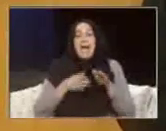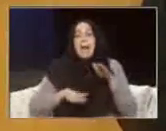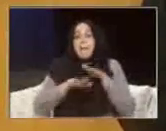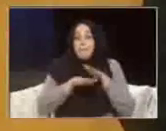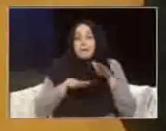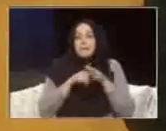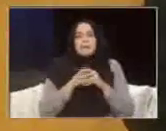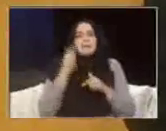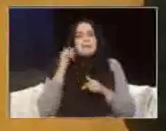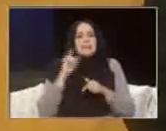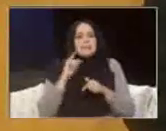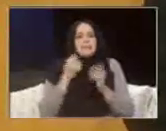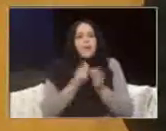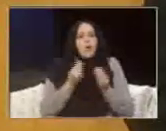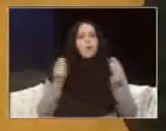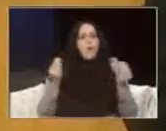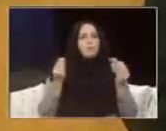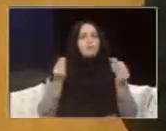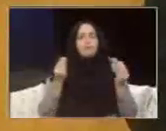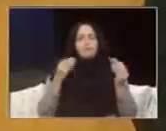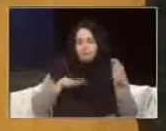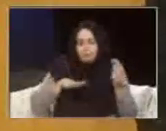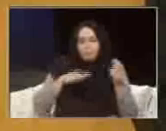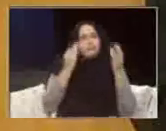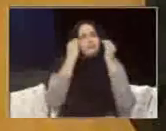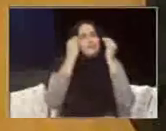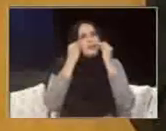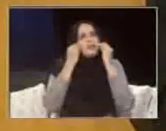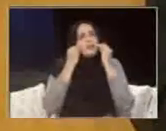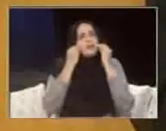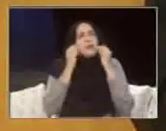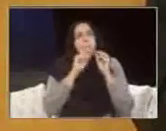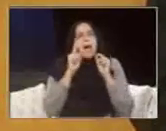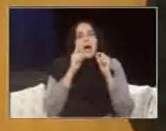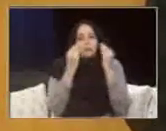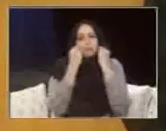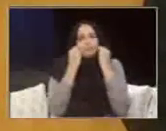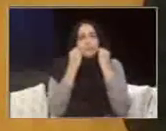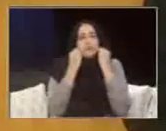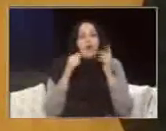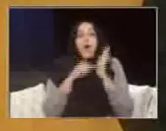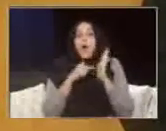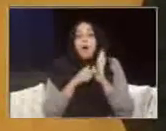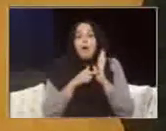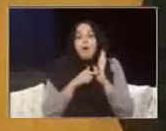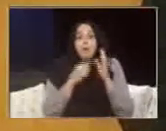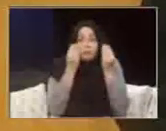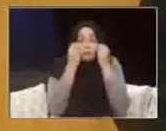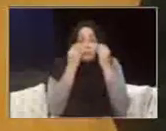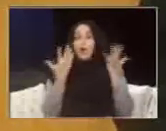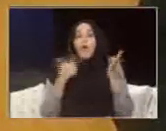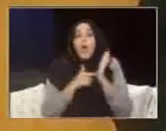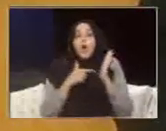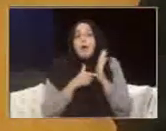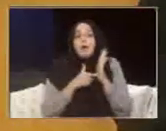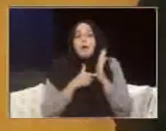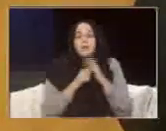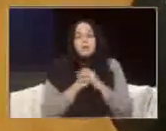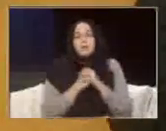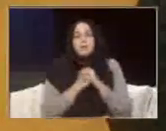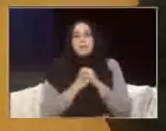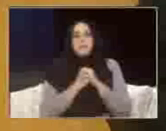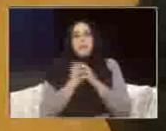إذا لم يتشبع بها الواحد منا وهو صغير متى يتشبع بها؟ إذا لم يعود الواحد منا، انظر